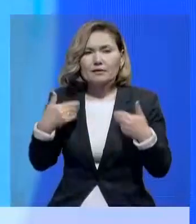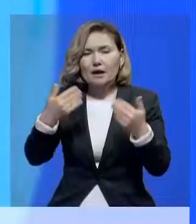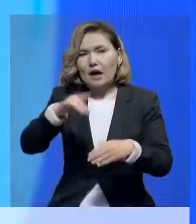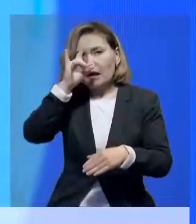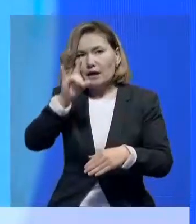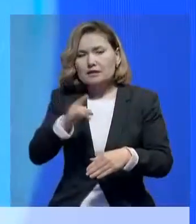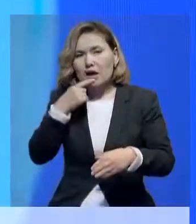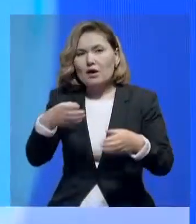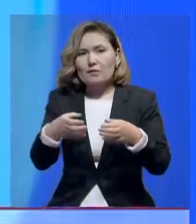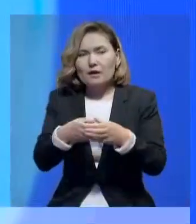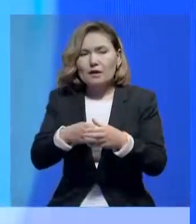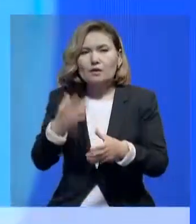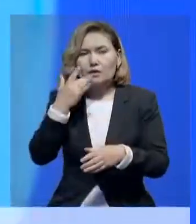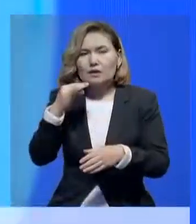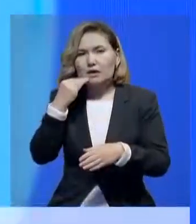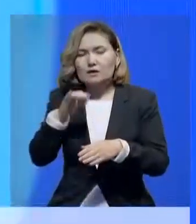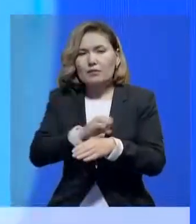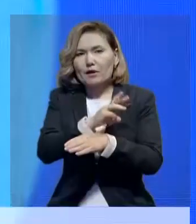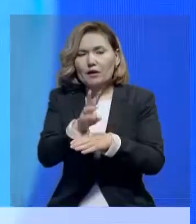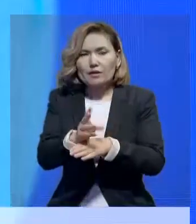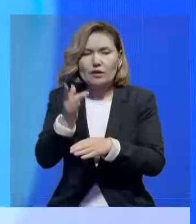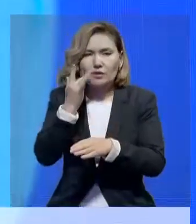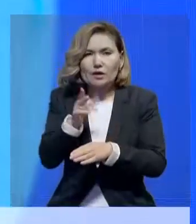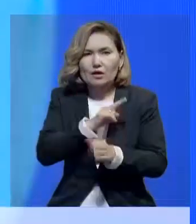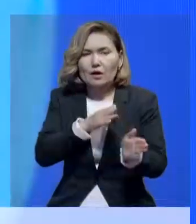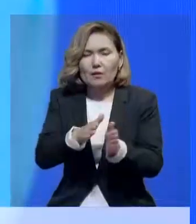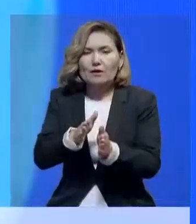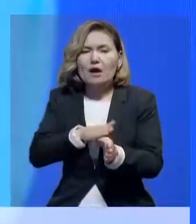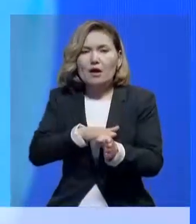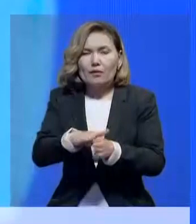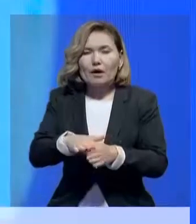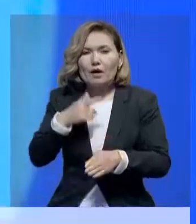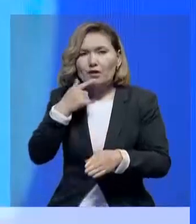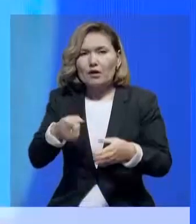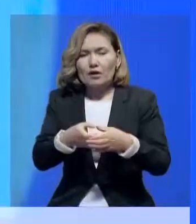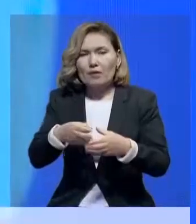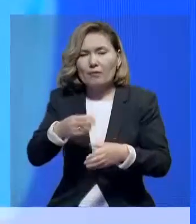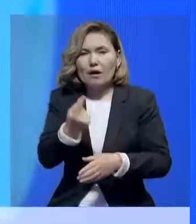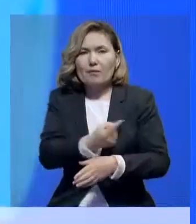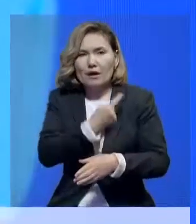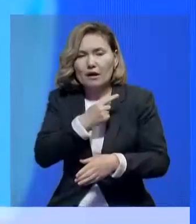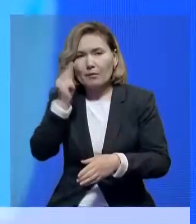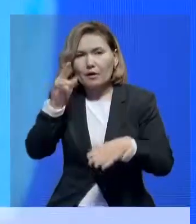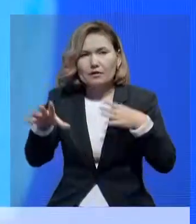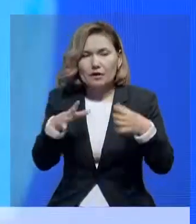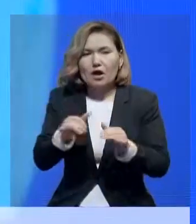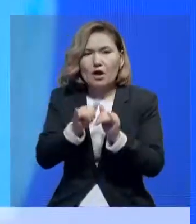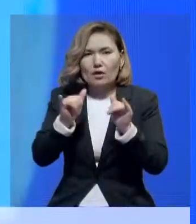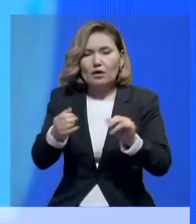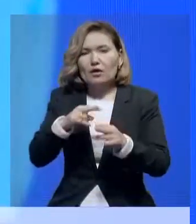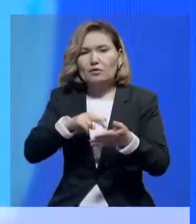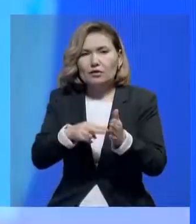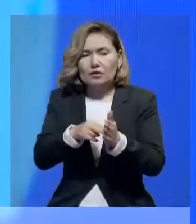армиясын сапалық тұрғыда жетілдіру міндеттері аясында жеке құрамның кәсіби шеберлігі мен білім біліктілігін арттыру